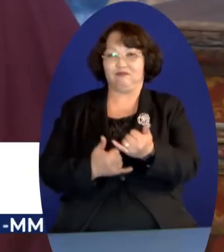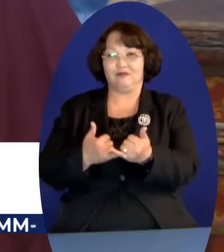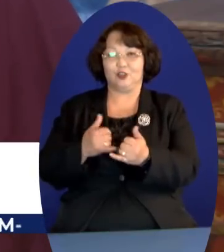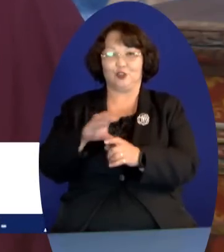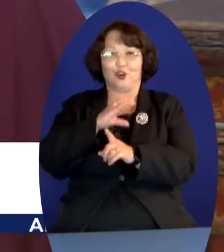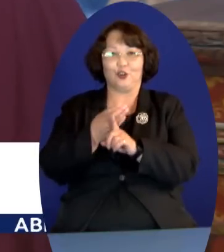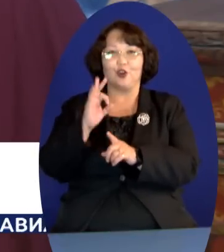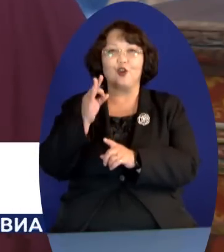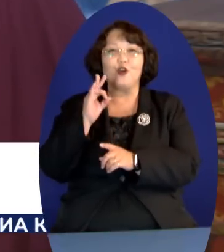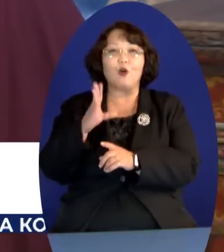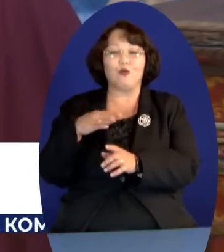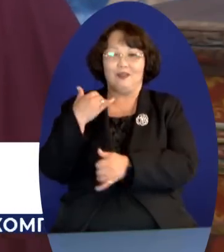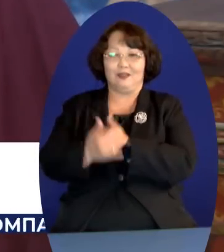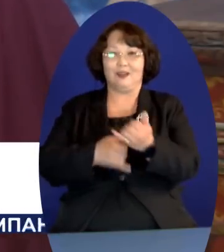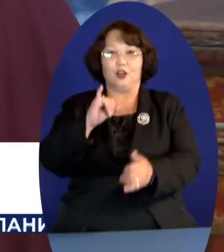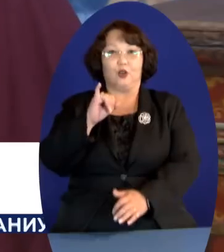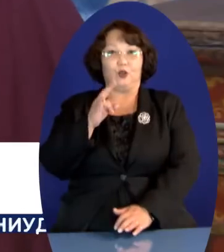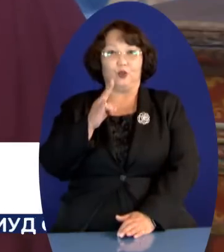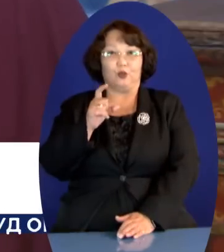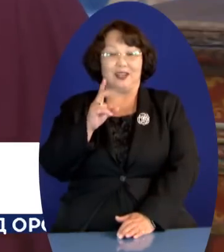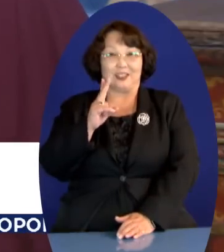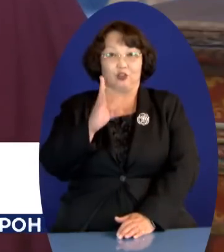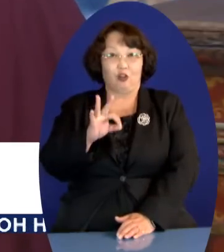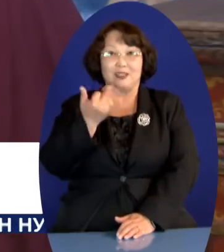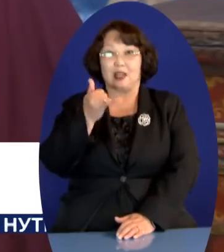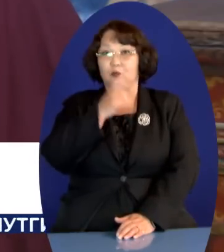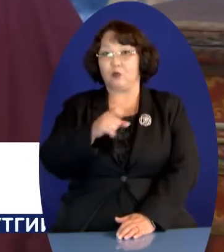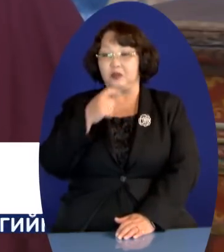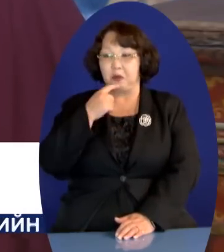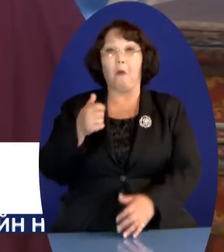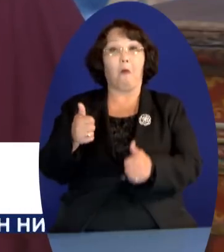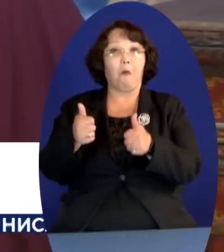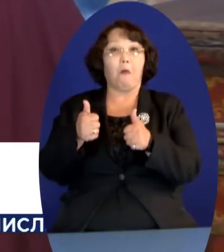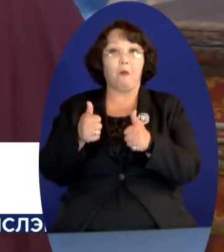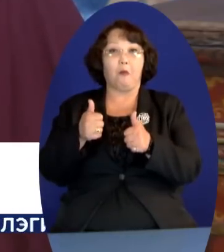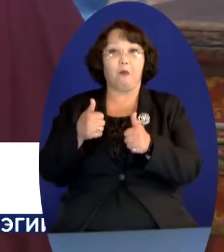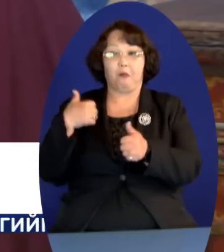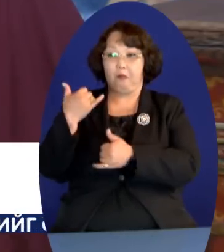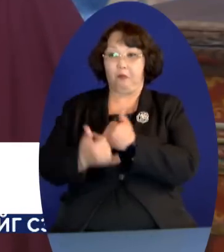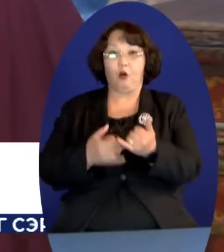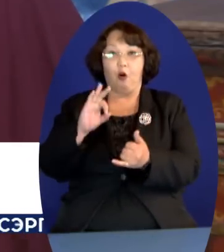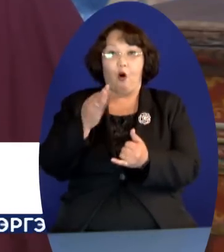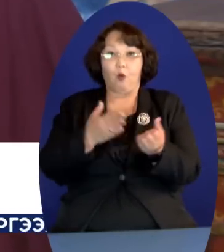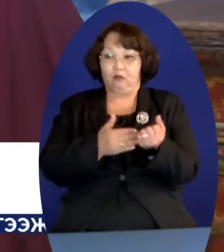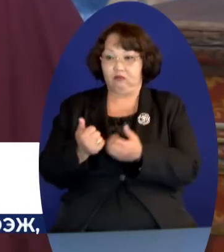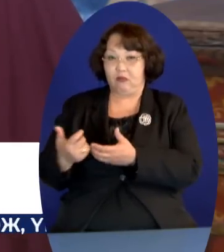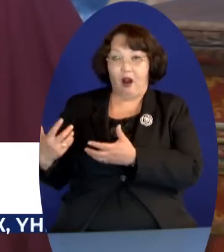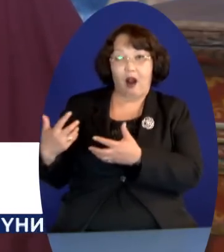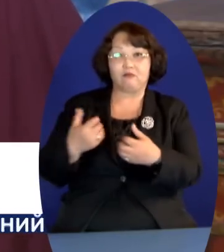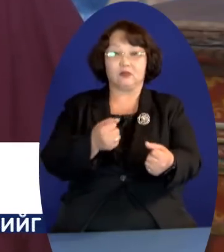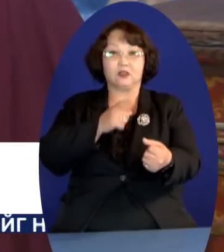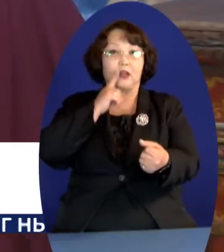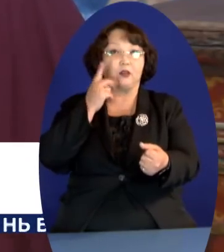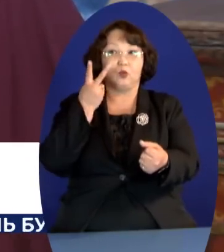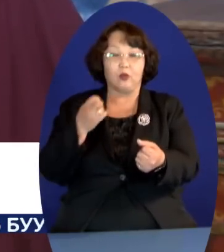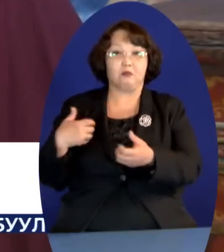энэ ЮНЕСКОгийн зарим нэг хүмүүс хэдэн жилийн өмнө ирээ тэгжсэн. Ягаад гэвэл энийг өвлөөд автсан байгаа нь бол яалтчгүй одоо соёлын